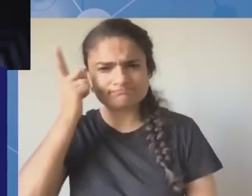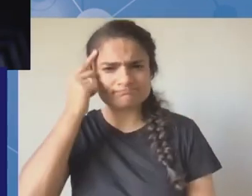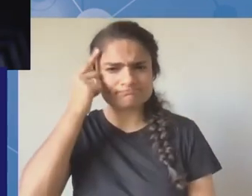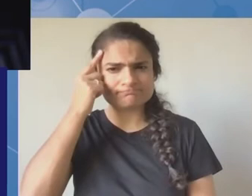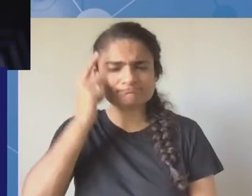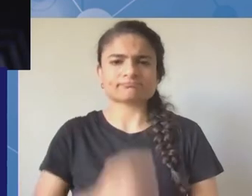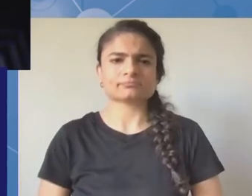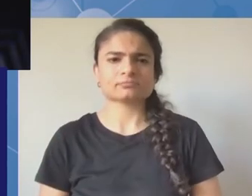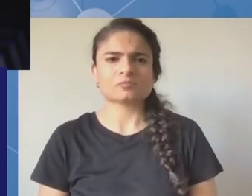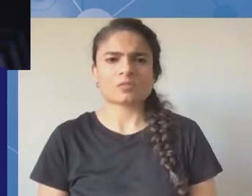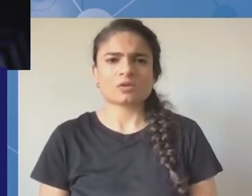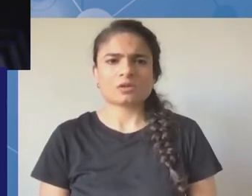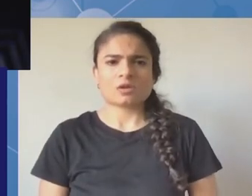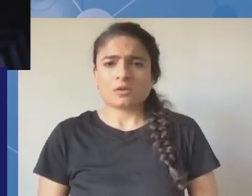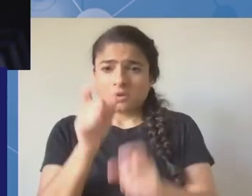إن الأمانة العامة